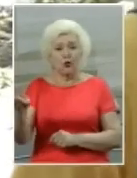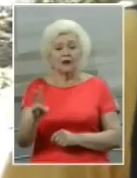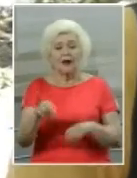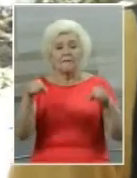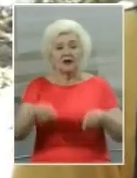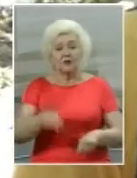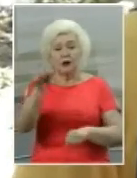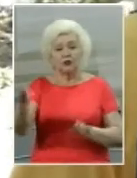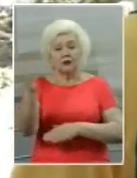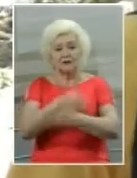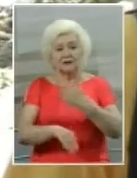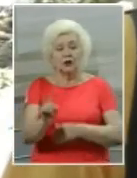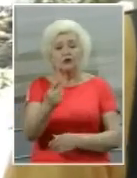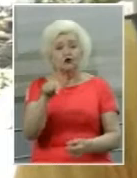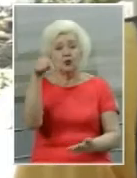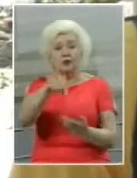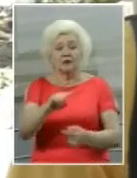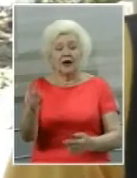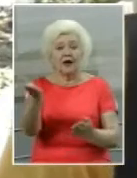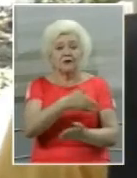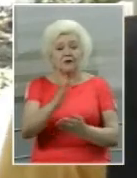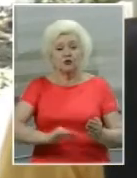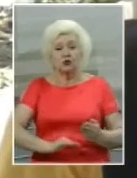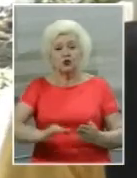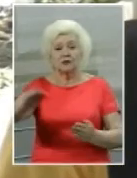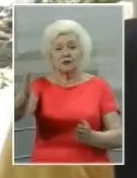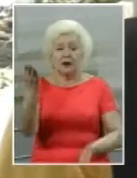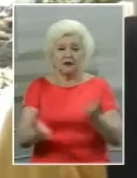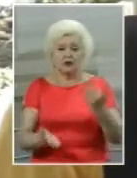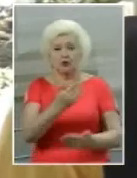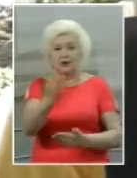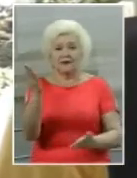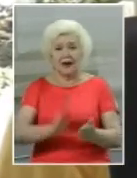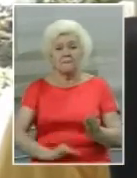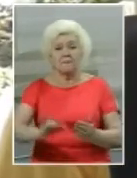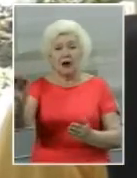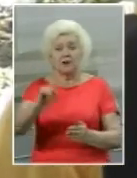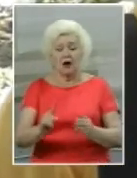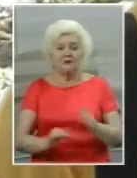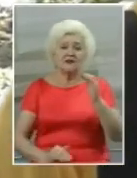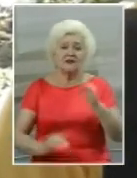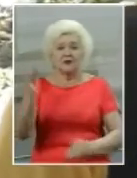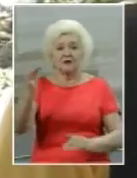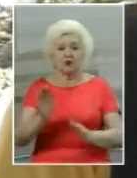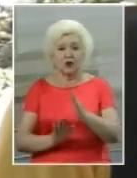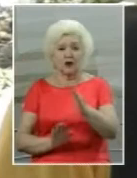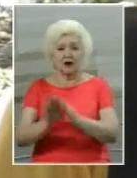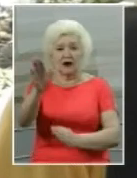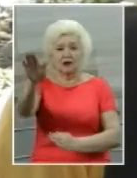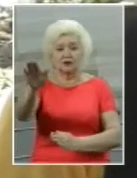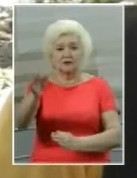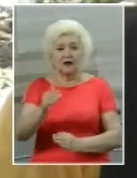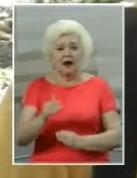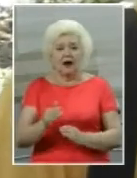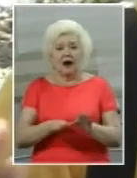інвалідністю. Чому недоступність? Це відсутність пандусу, але якщо є пандус, то він за високий градус, або